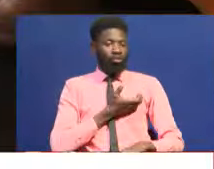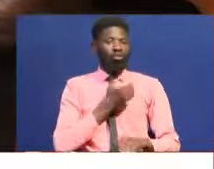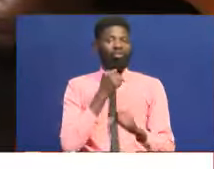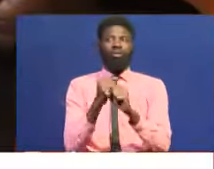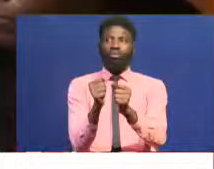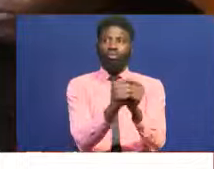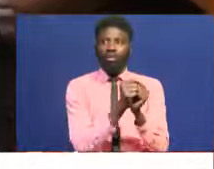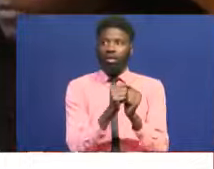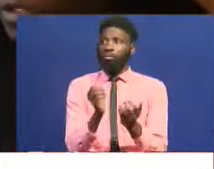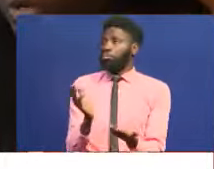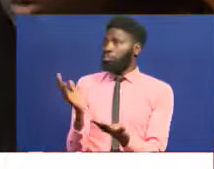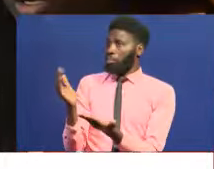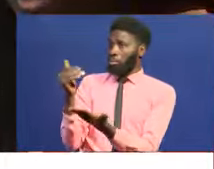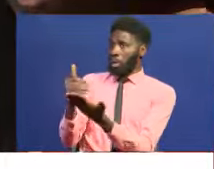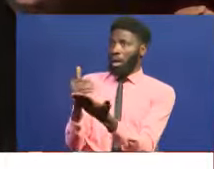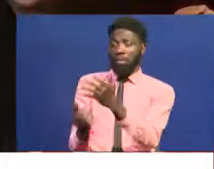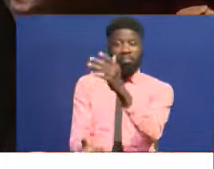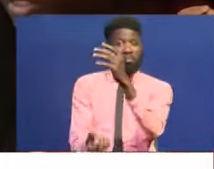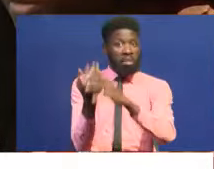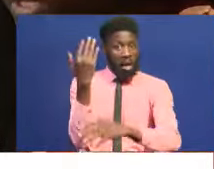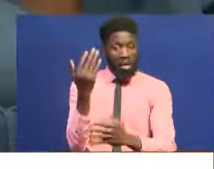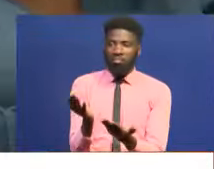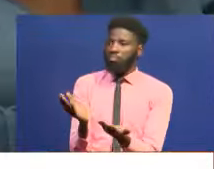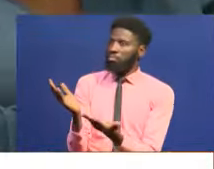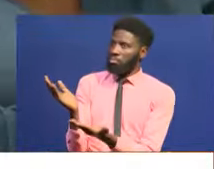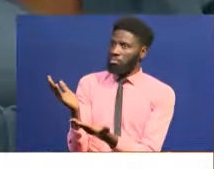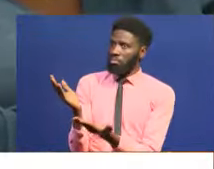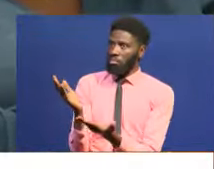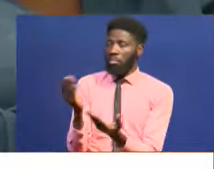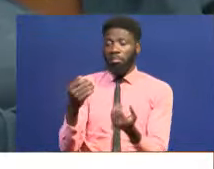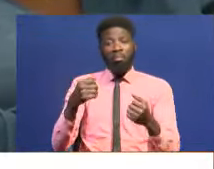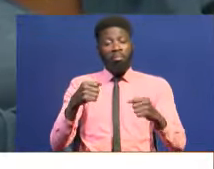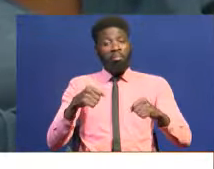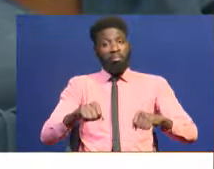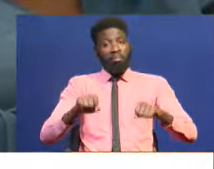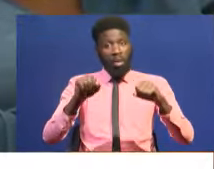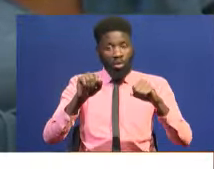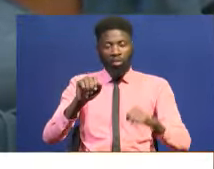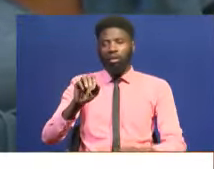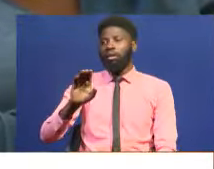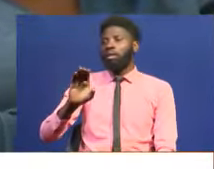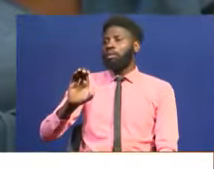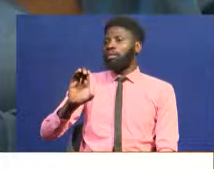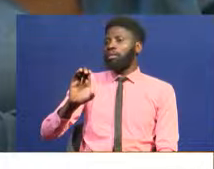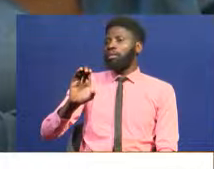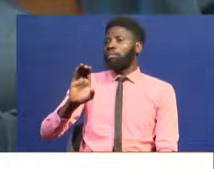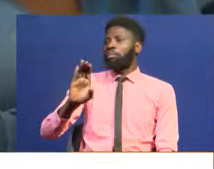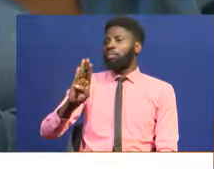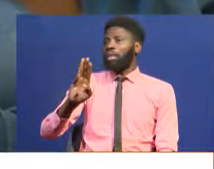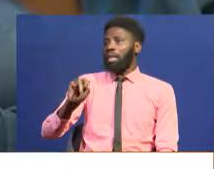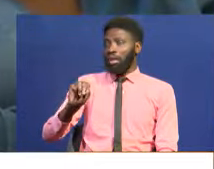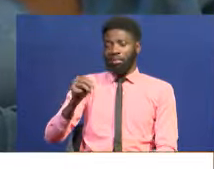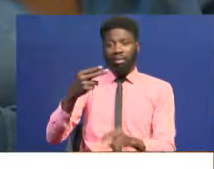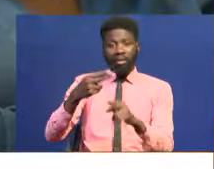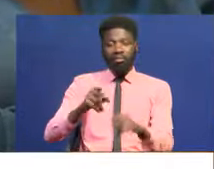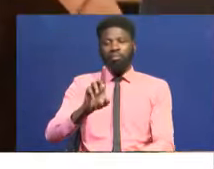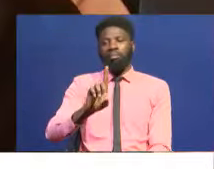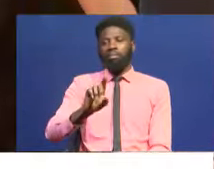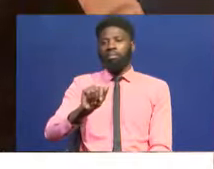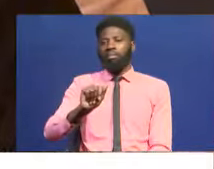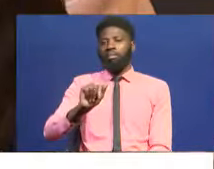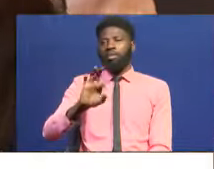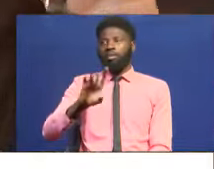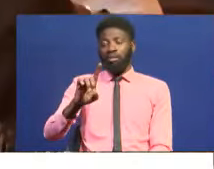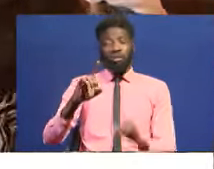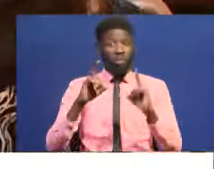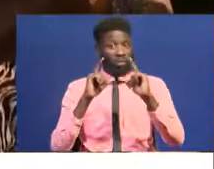wa uzinduzi wa mpango huo, mkurugenzi mkuu wa shirika la Christian Blind Mission David Munyendo alisema mradi huo unaofadhiliwa